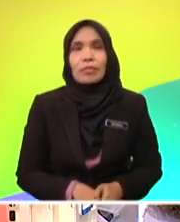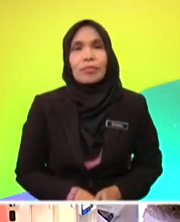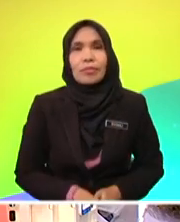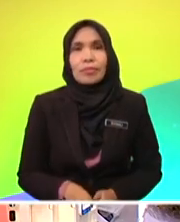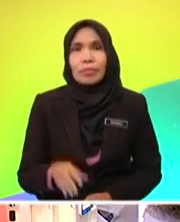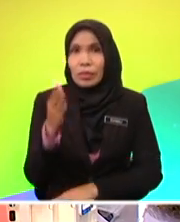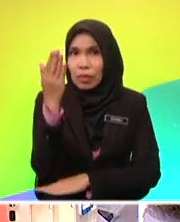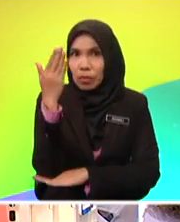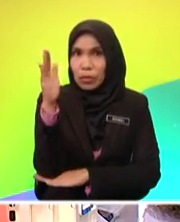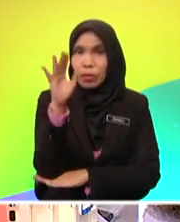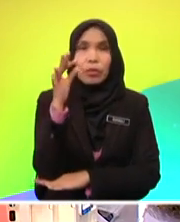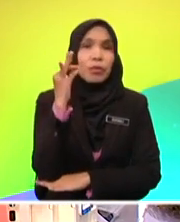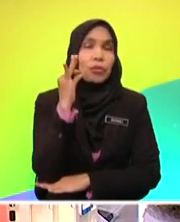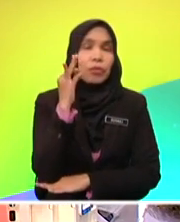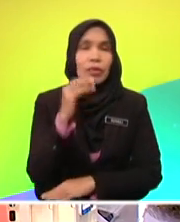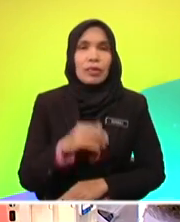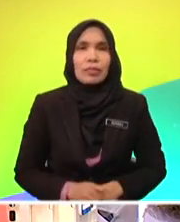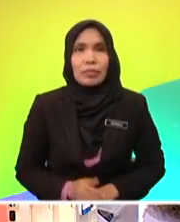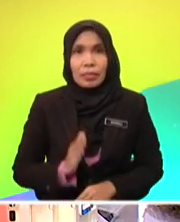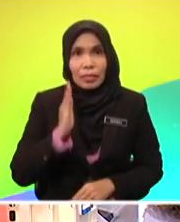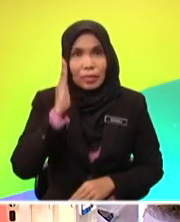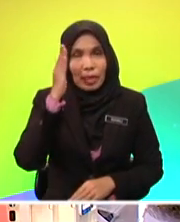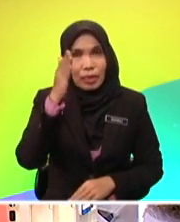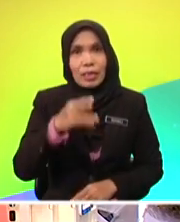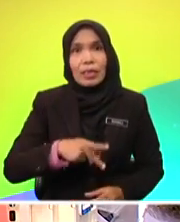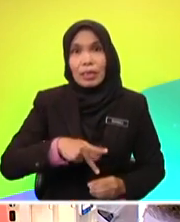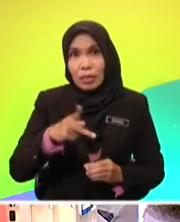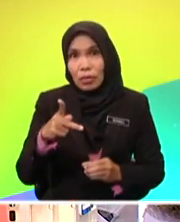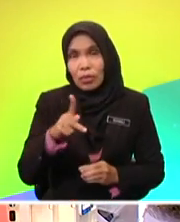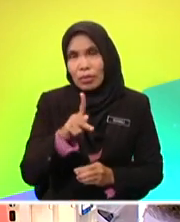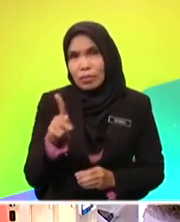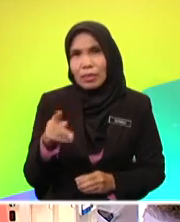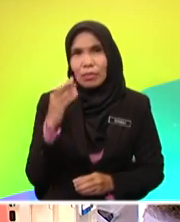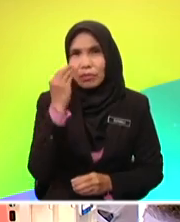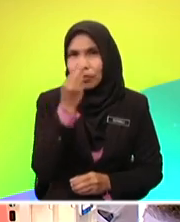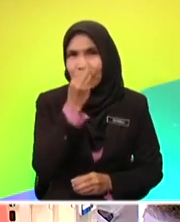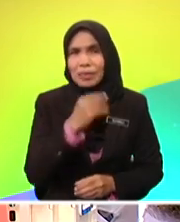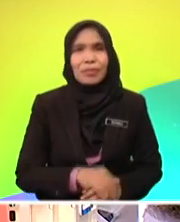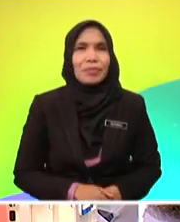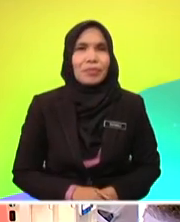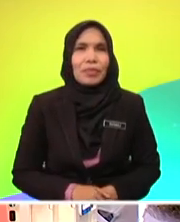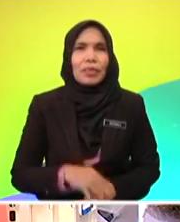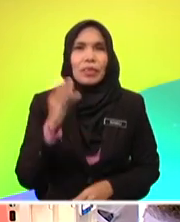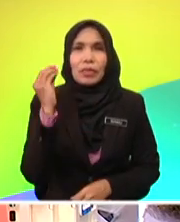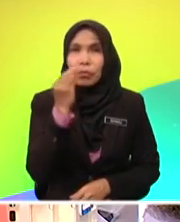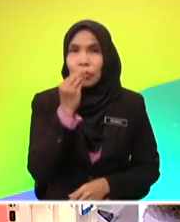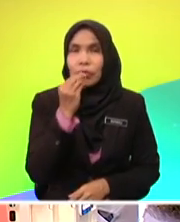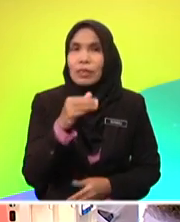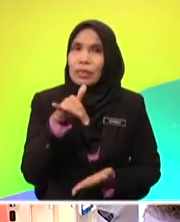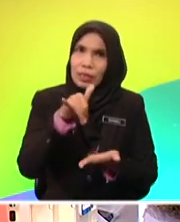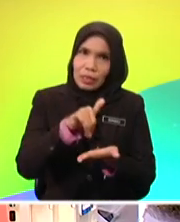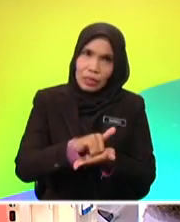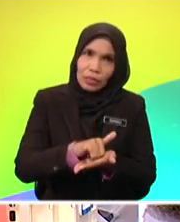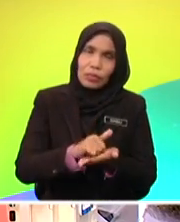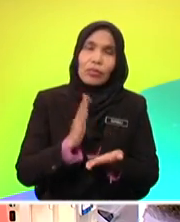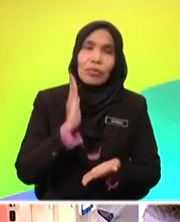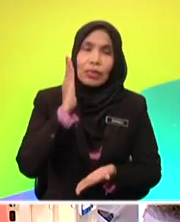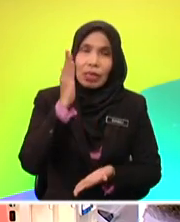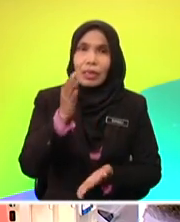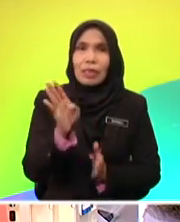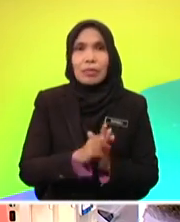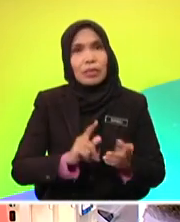menjadi buah, pokok tersebut akan mengeluarkan bunga. Okey, bunga tersebut akan mengalami proses ditukarkan menjadi